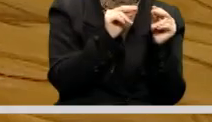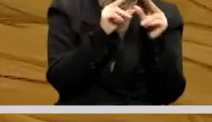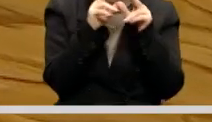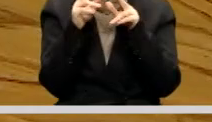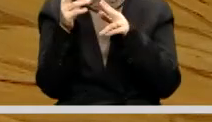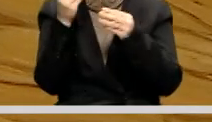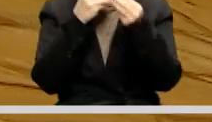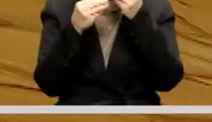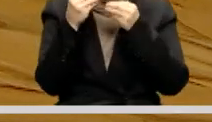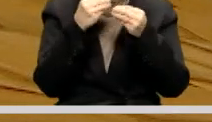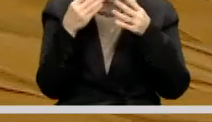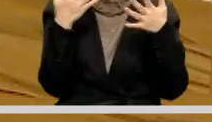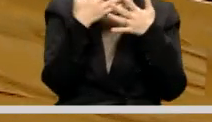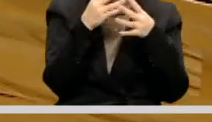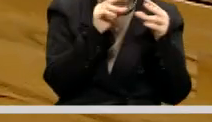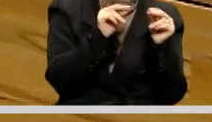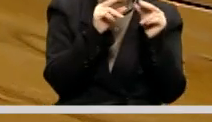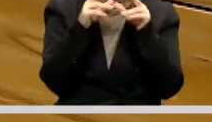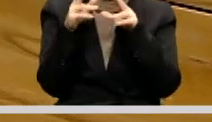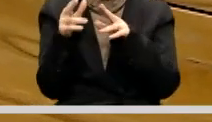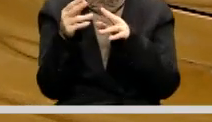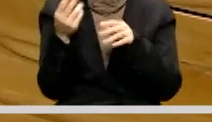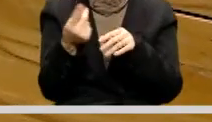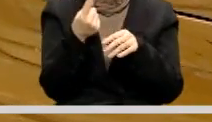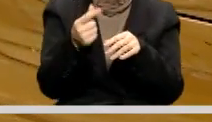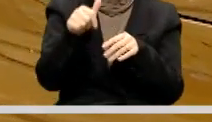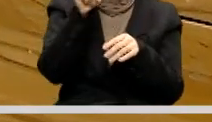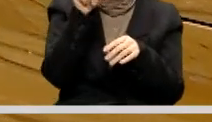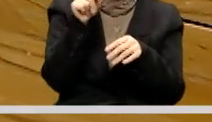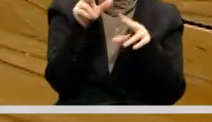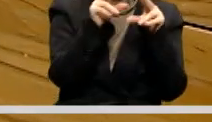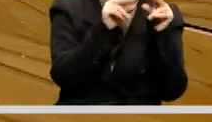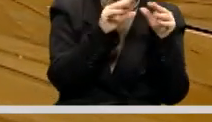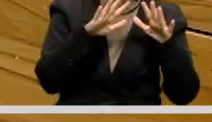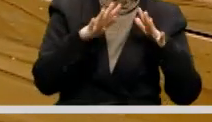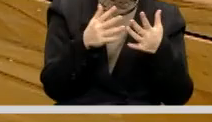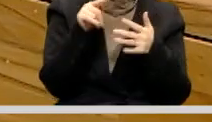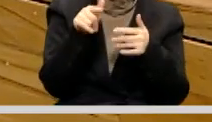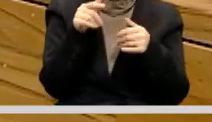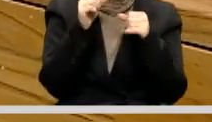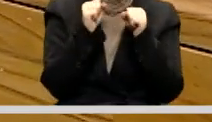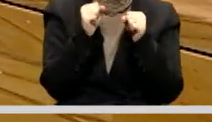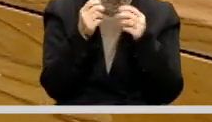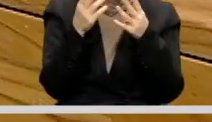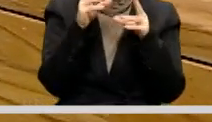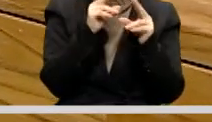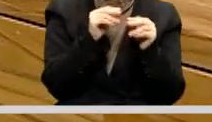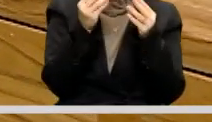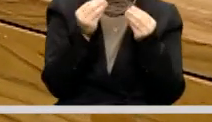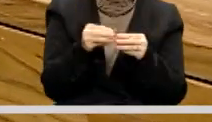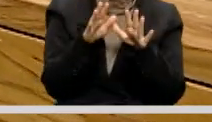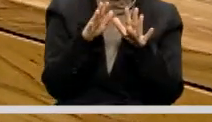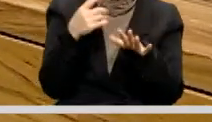olabiliyor. Aralarda uyanıp biraz vakit geçirip tekrar uyuma durumu olabiliyor. Bu kaliteli bir uyku uyumadığımız anlamına gelir. Özellikle